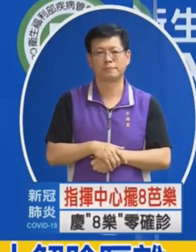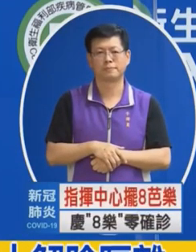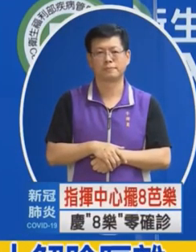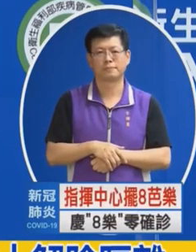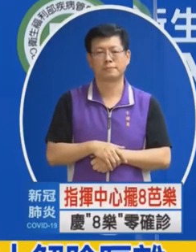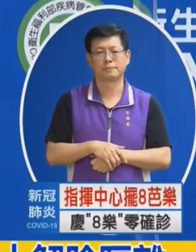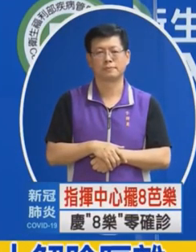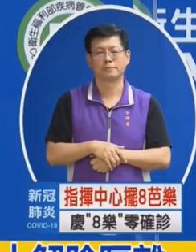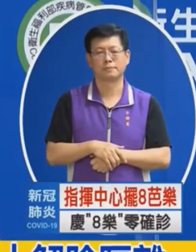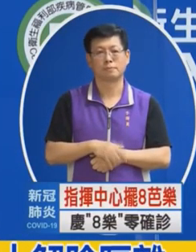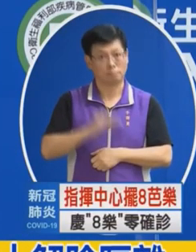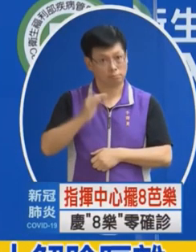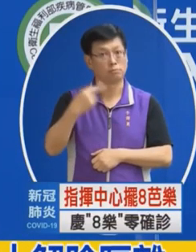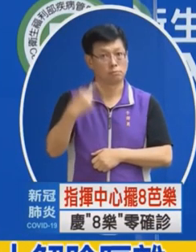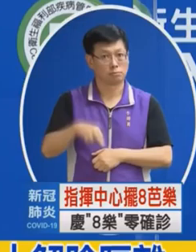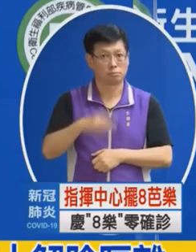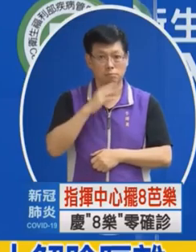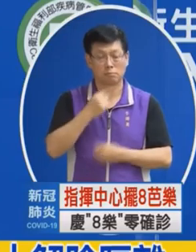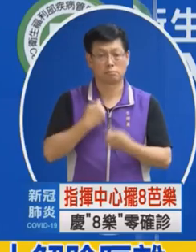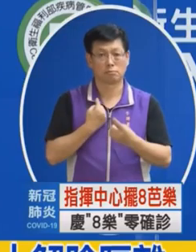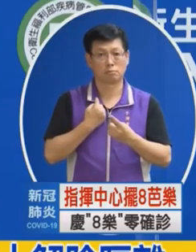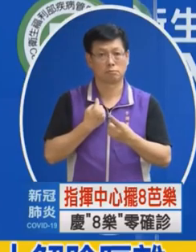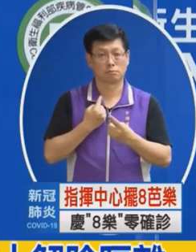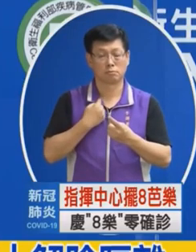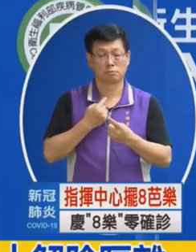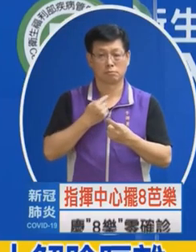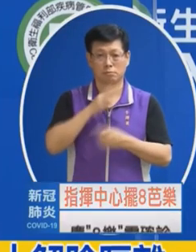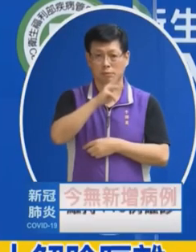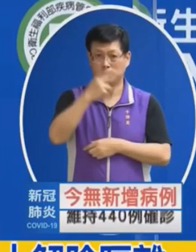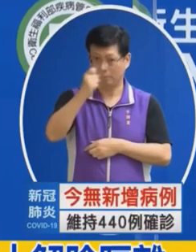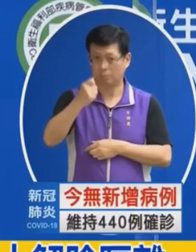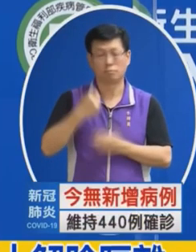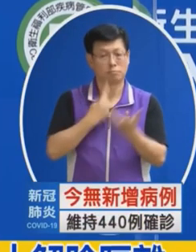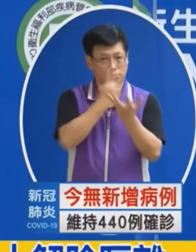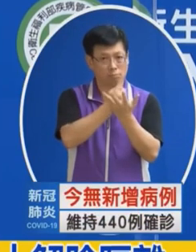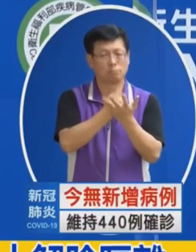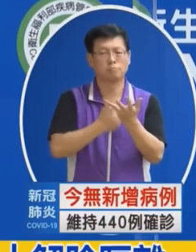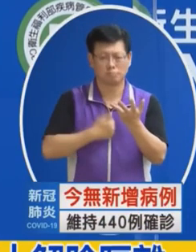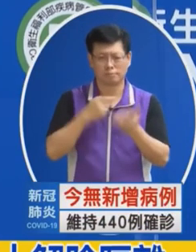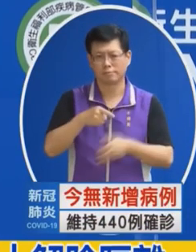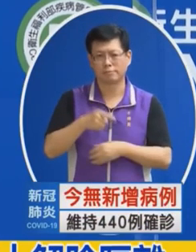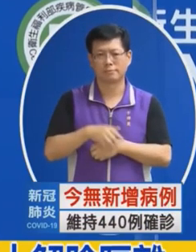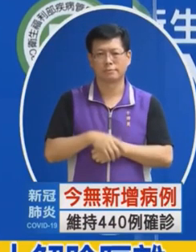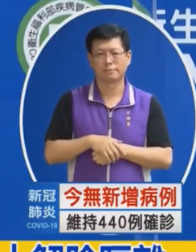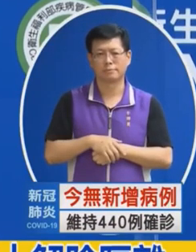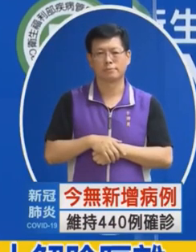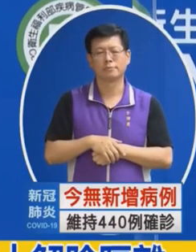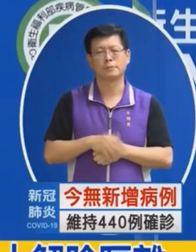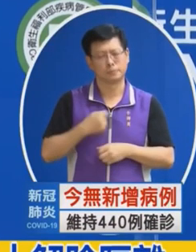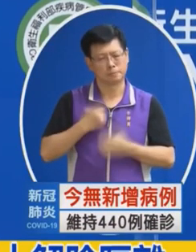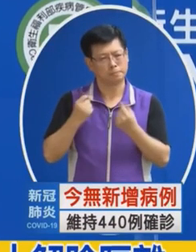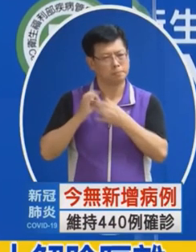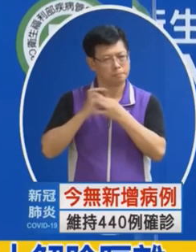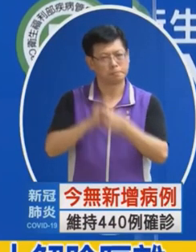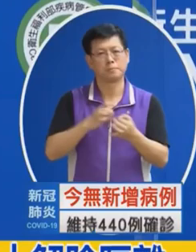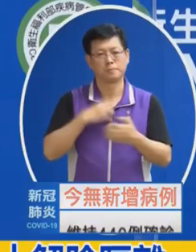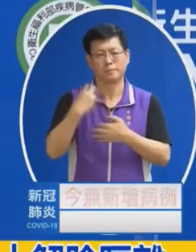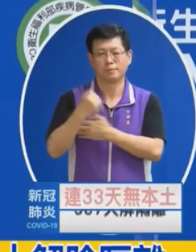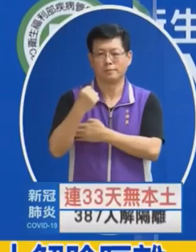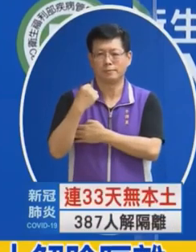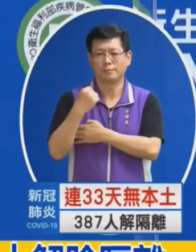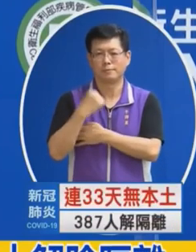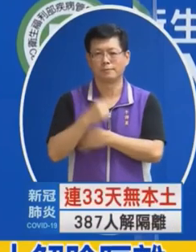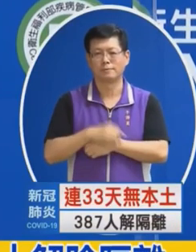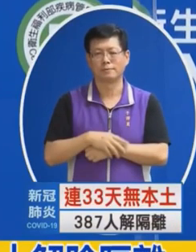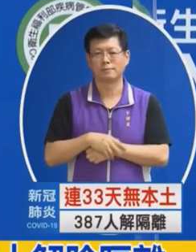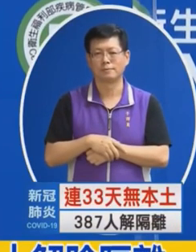好，那不过我们在参加这个WHA 确实就是我们持续要努力的一个